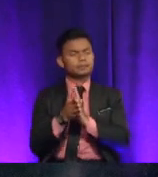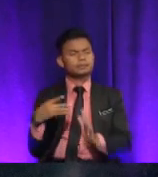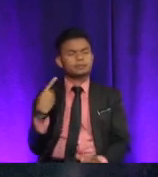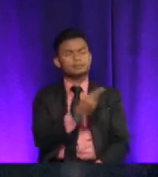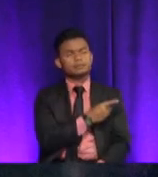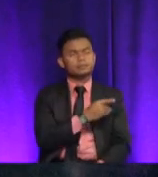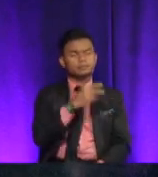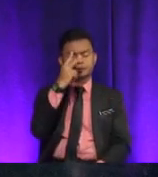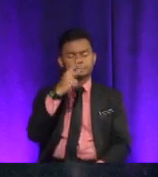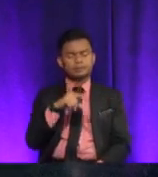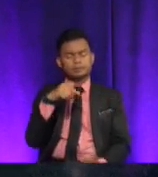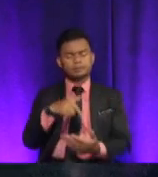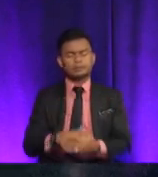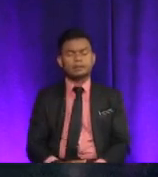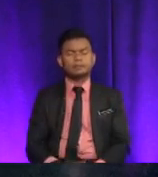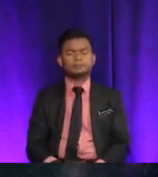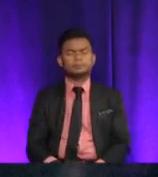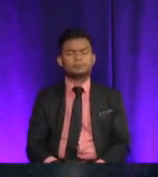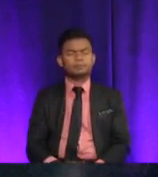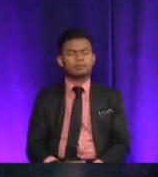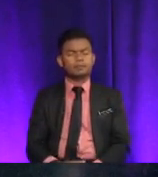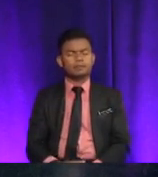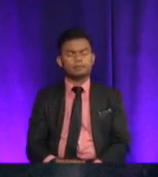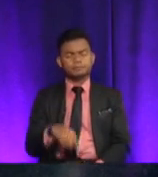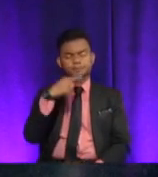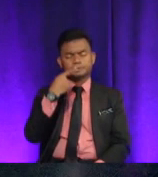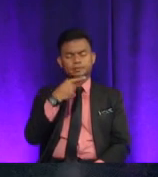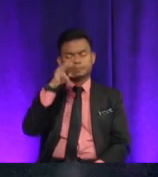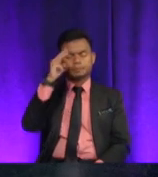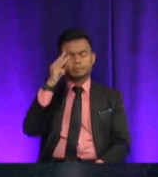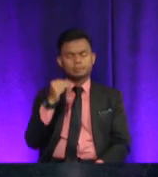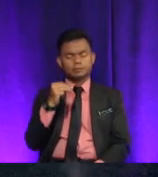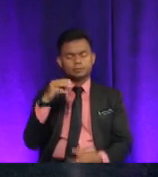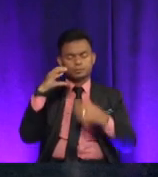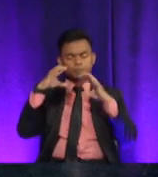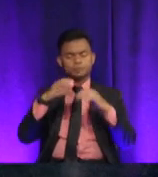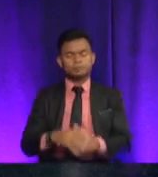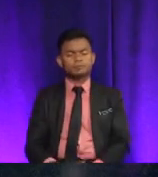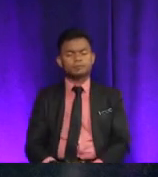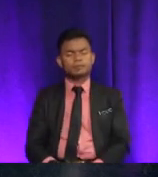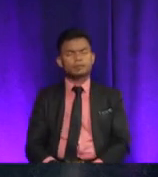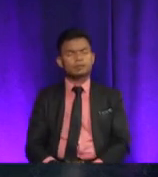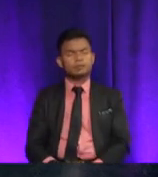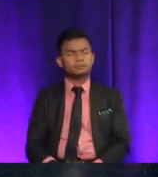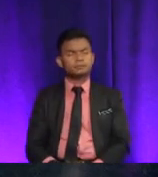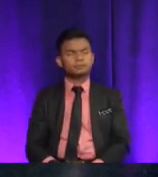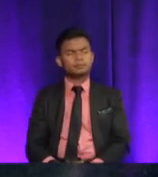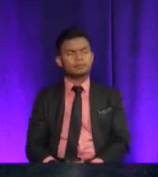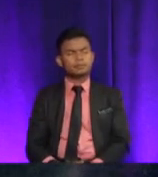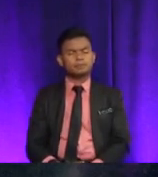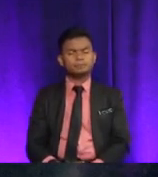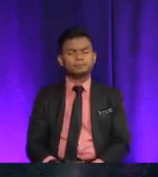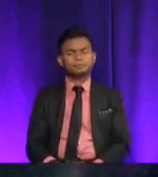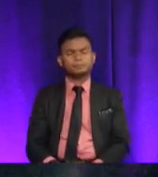minta dua persoalan kan Oke kita minta siapa seorang lagi yang berani mencoba Pada peta ini silakan untuk rangkap yang keempat